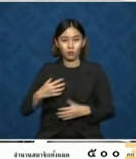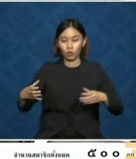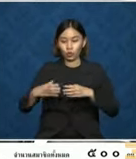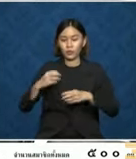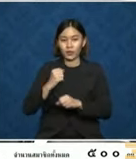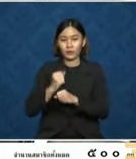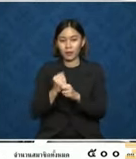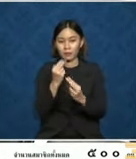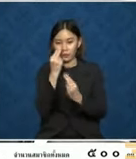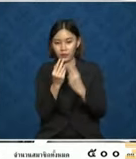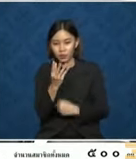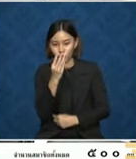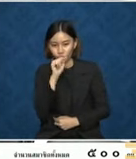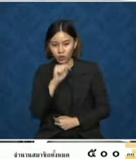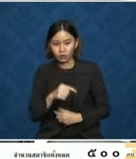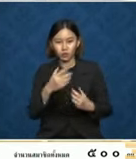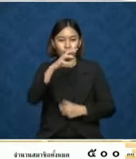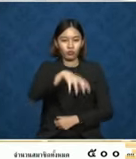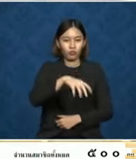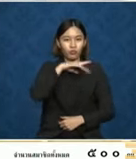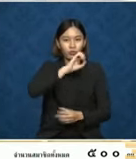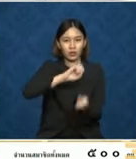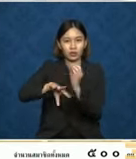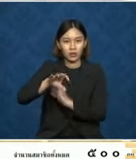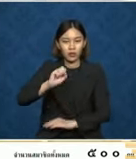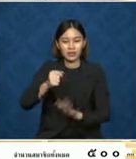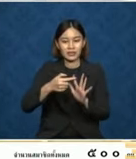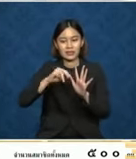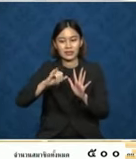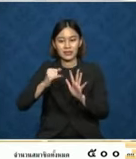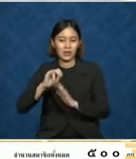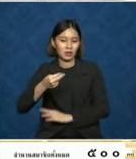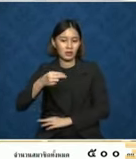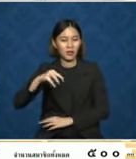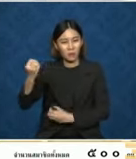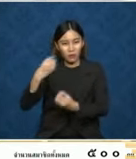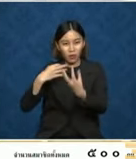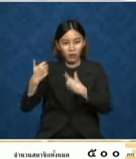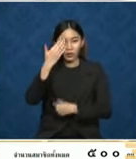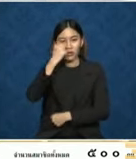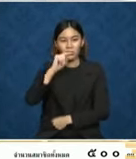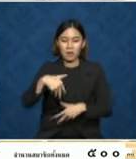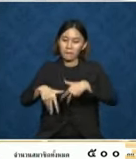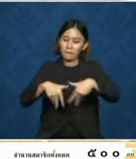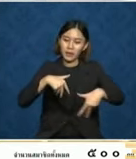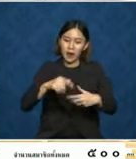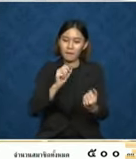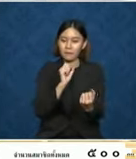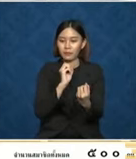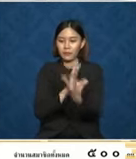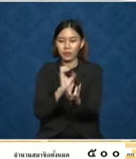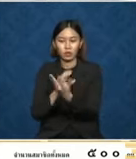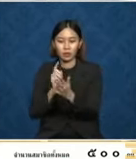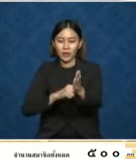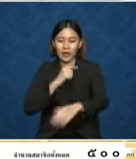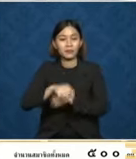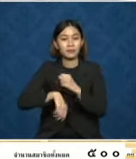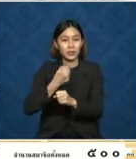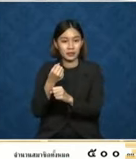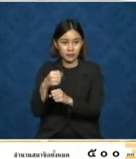ต้องลงไปดูโรงขยะท่าแล้งสายไหมครับมีการร้องเรียนติดอันดับครับเพราะว่าชาวบ้านเจอปัญหาแบบนี้มาเป็น10ปีแล้ว